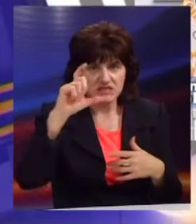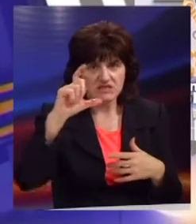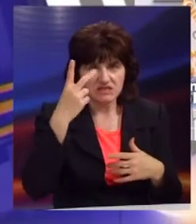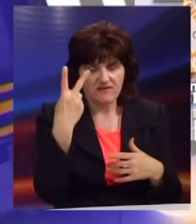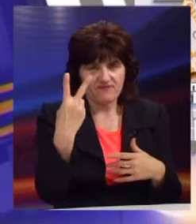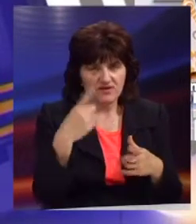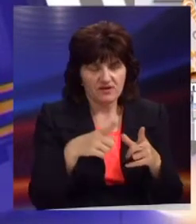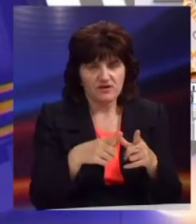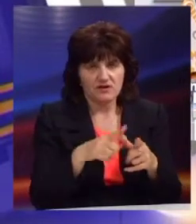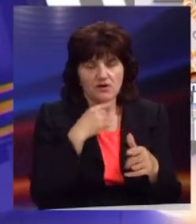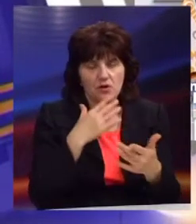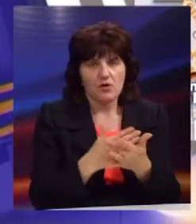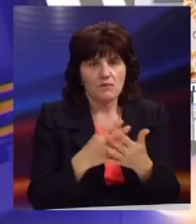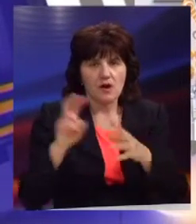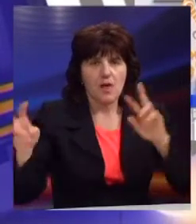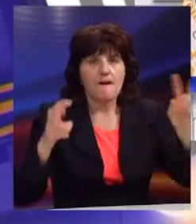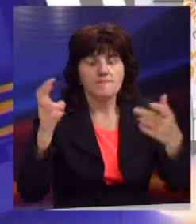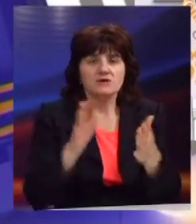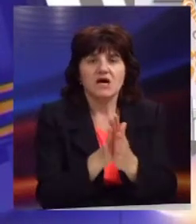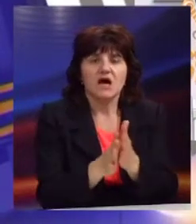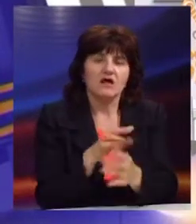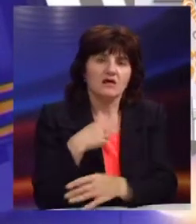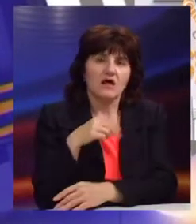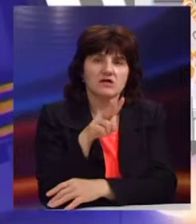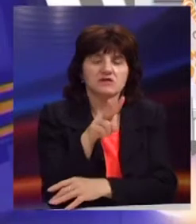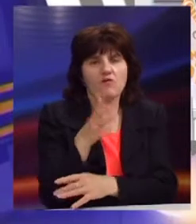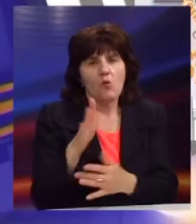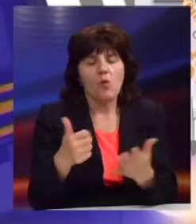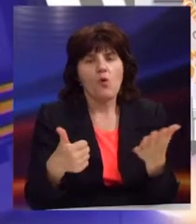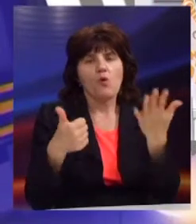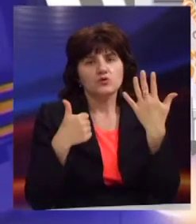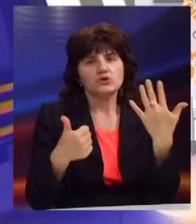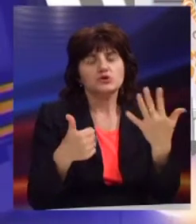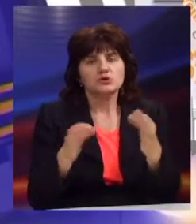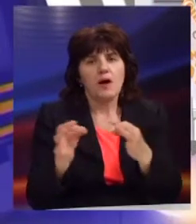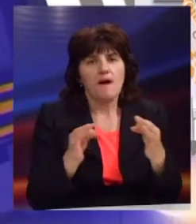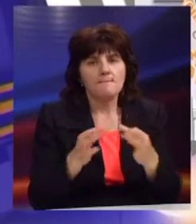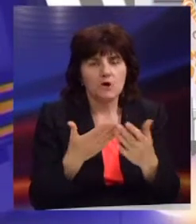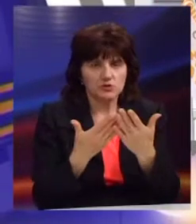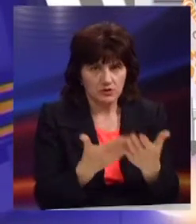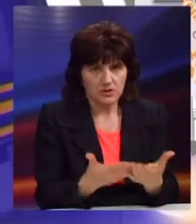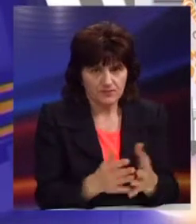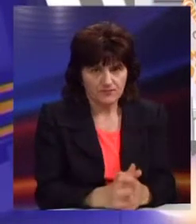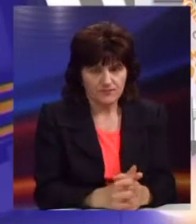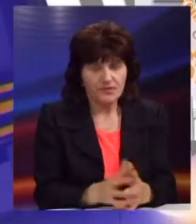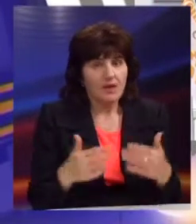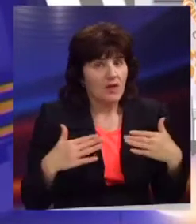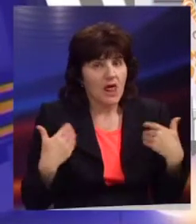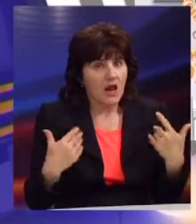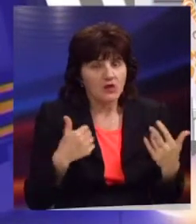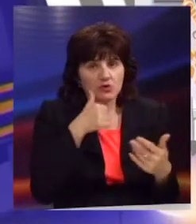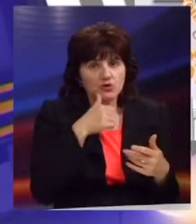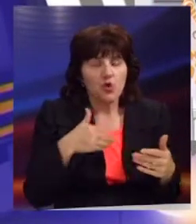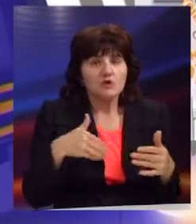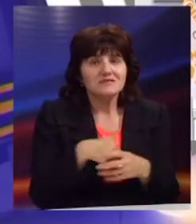CV-ove i bili su pozvani na razgovor. Tako da bi mogao što da kažem, 60% naših zaposlenih je zaposleno na taj način. I to me radilo, to su